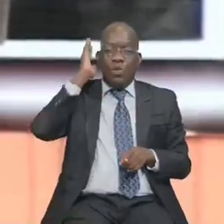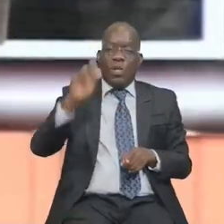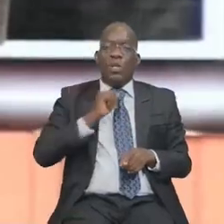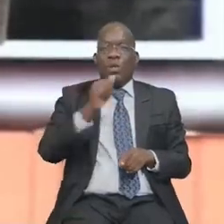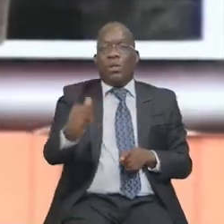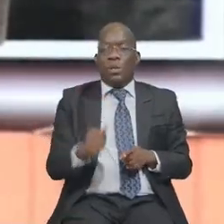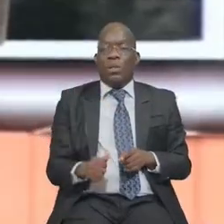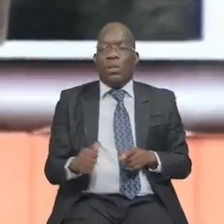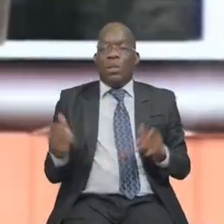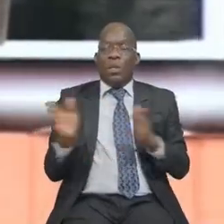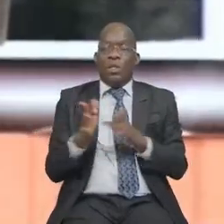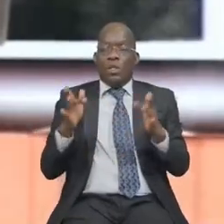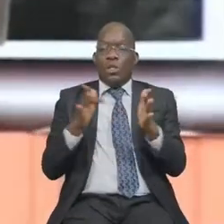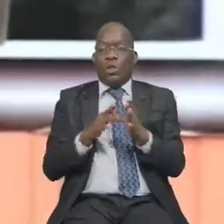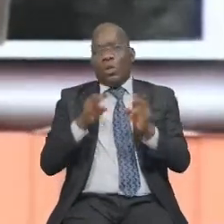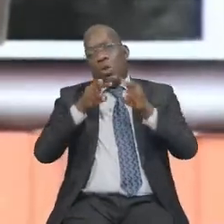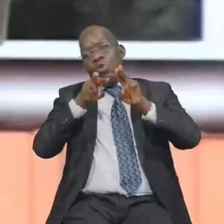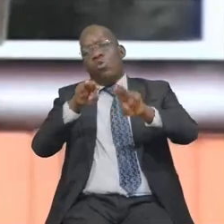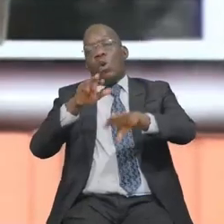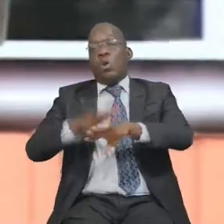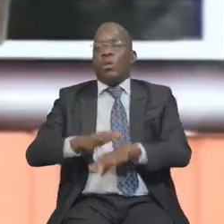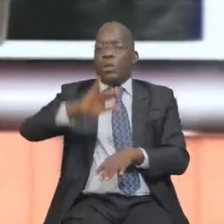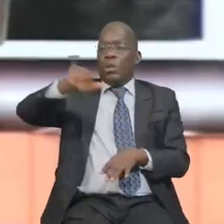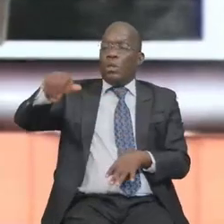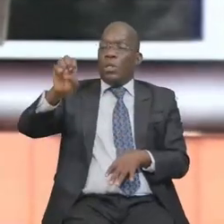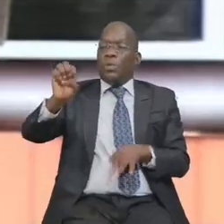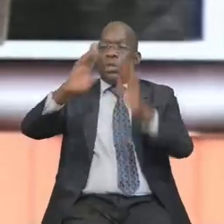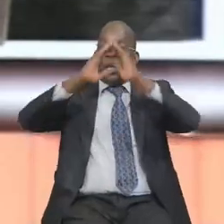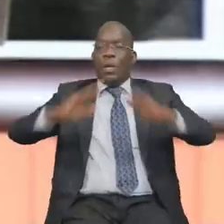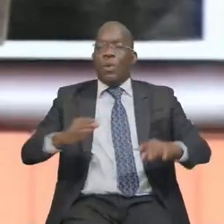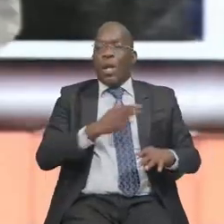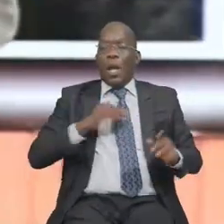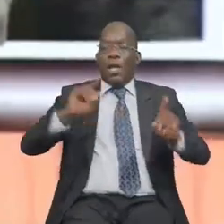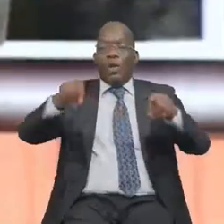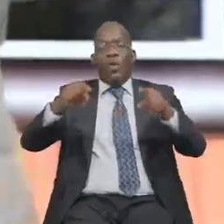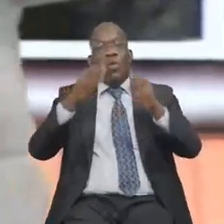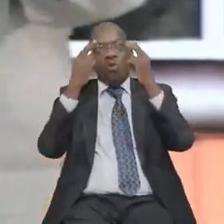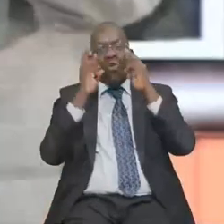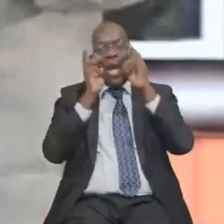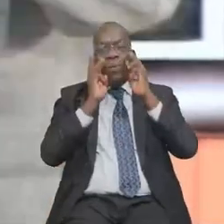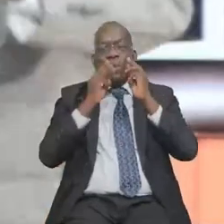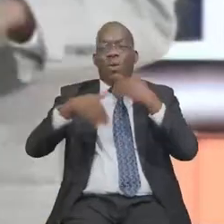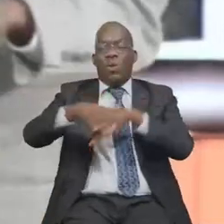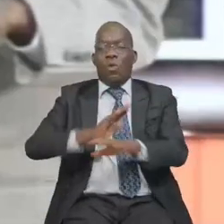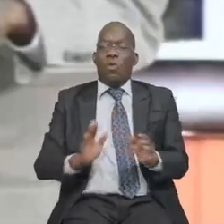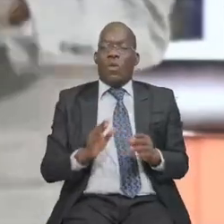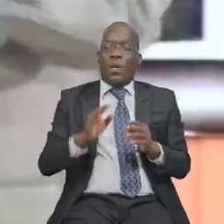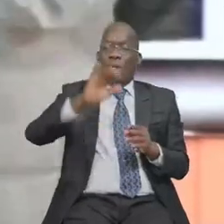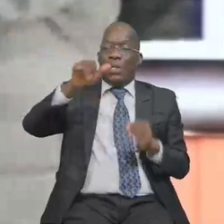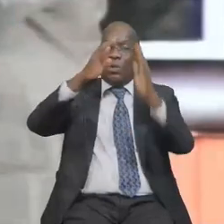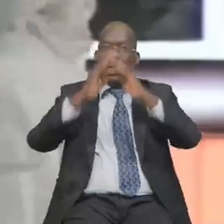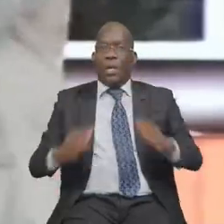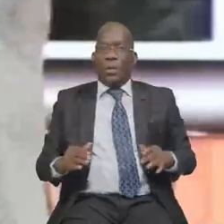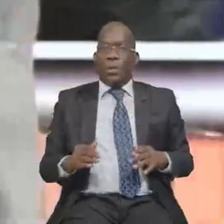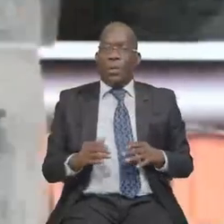Jésus-Christ a regardé sur Jérusalem et il a pleuré sur Jérusalem. Oh, si tu connaissais en ce